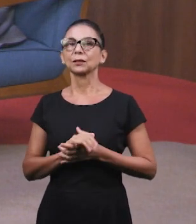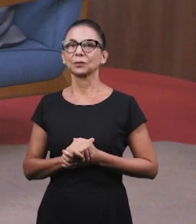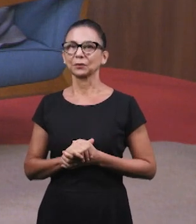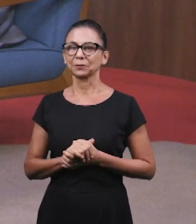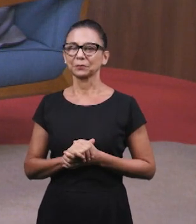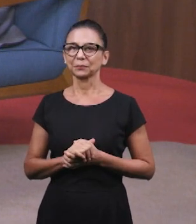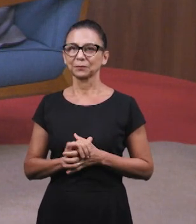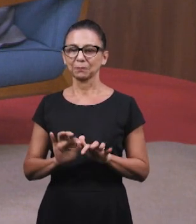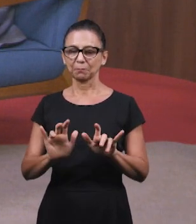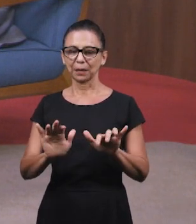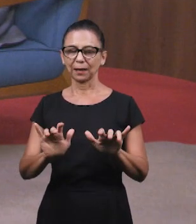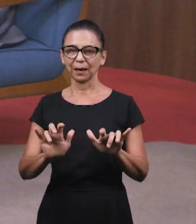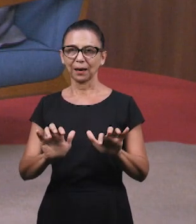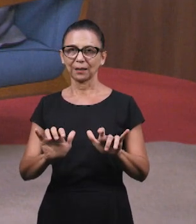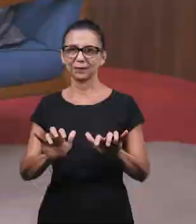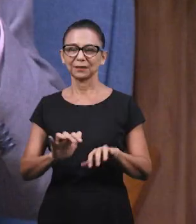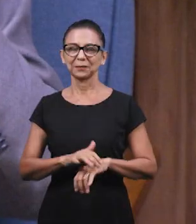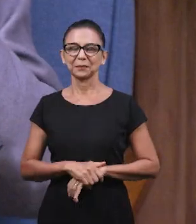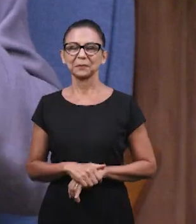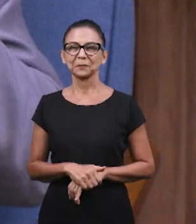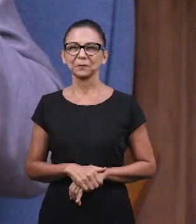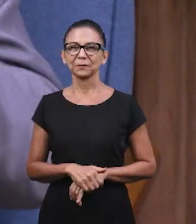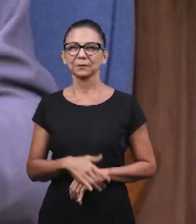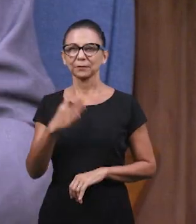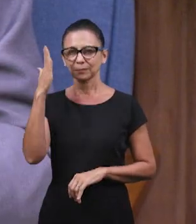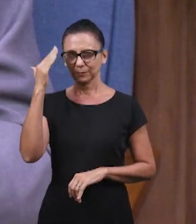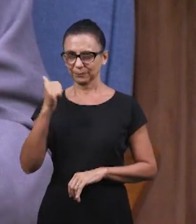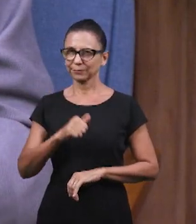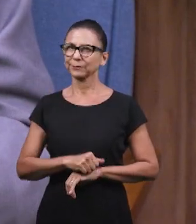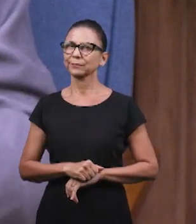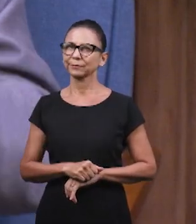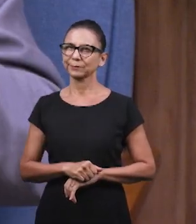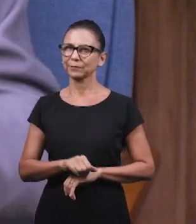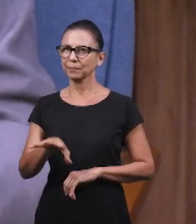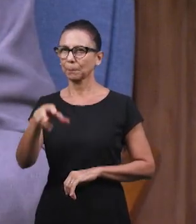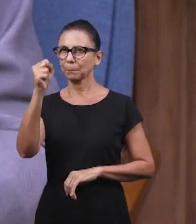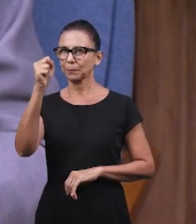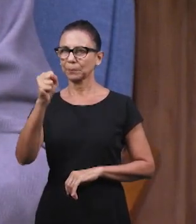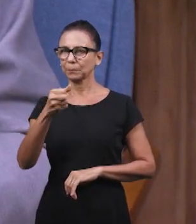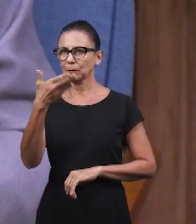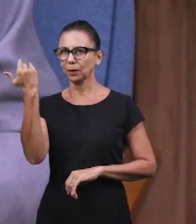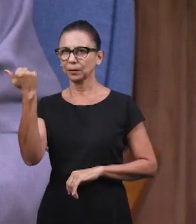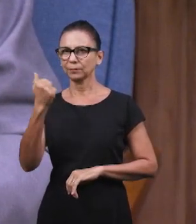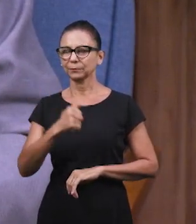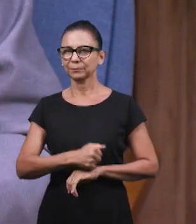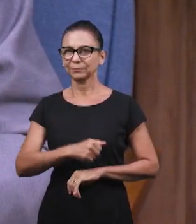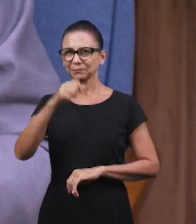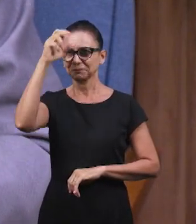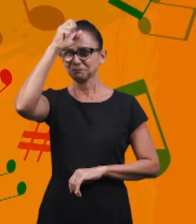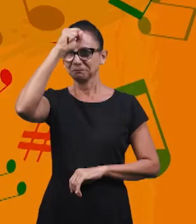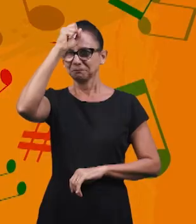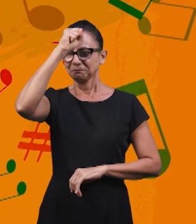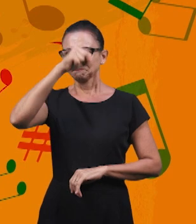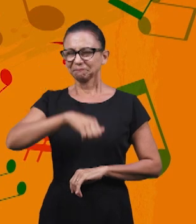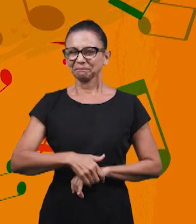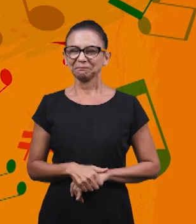principalement pour celui qui est en train d'étudier le clavier. Vous savez, prenez votre instrument, nous allons apprendre.